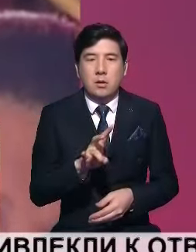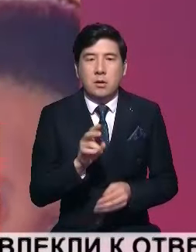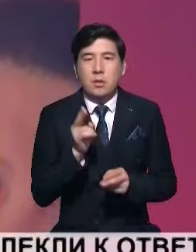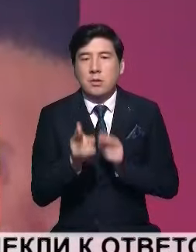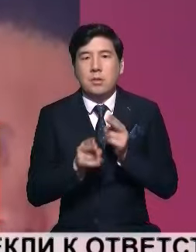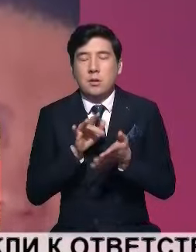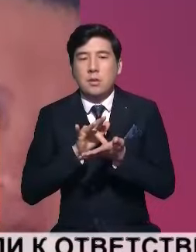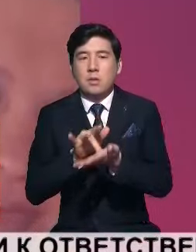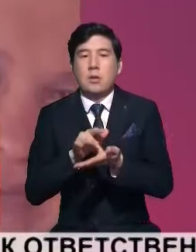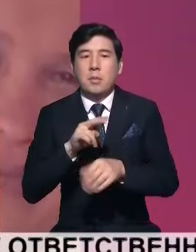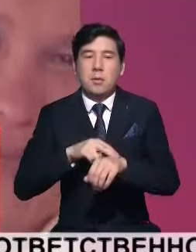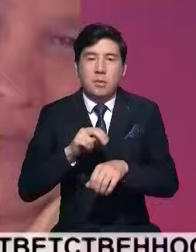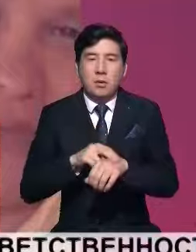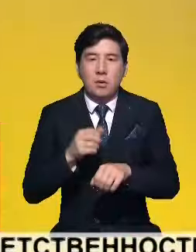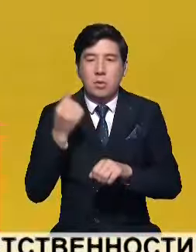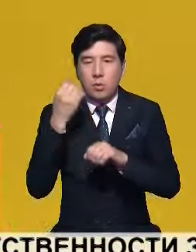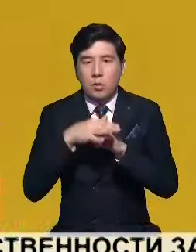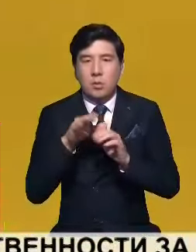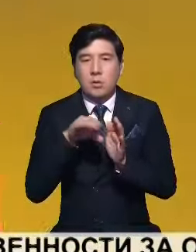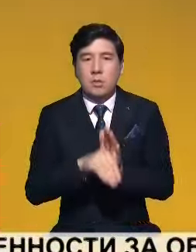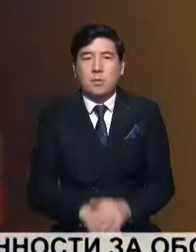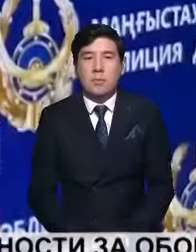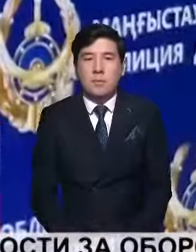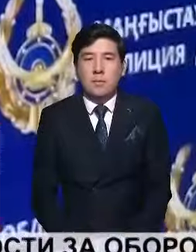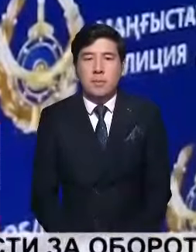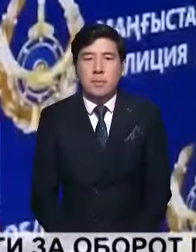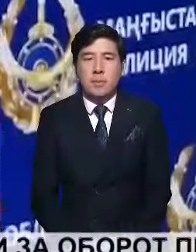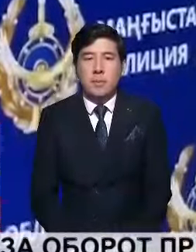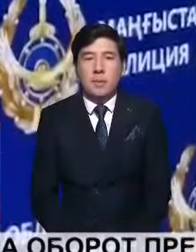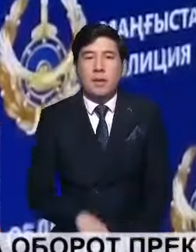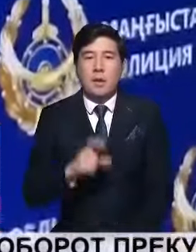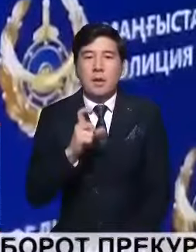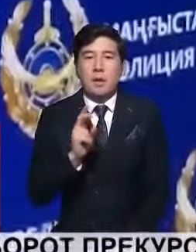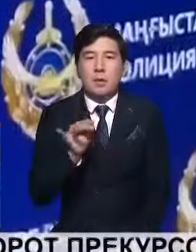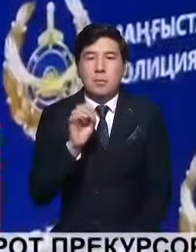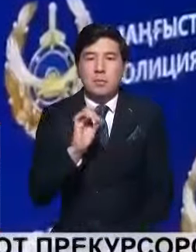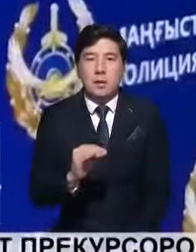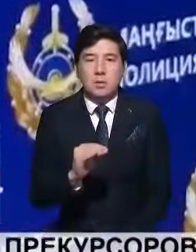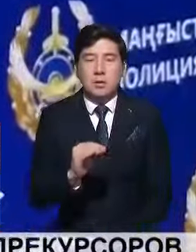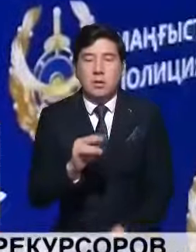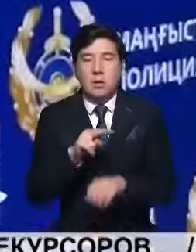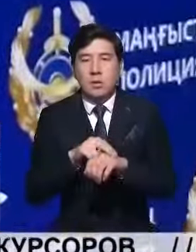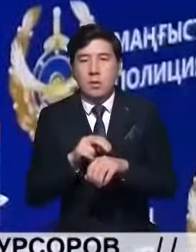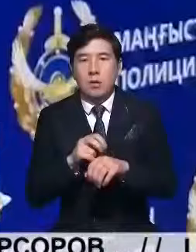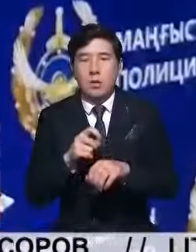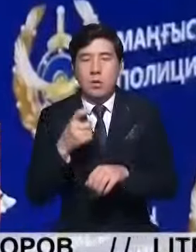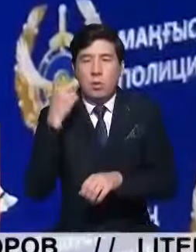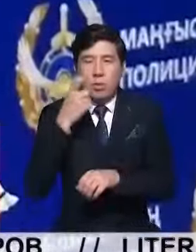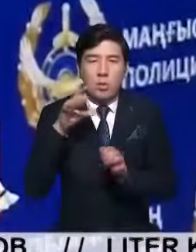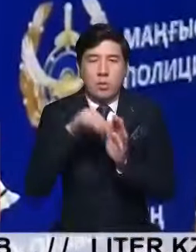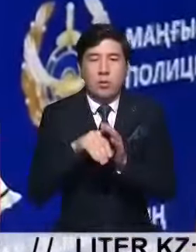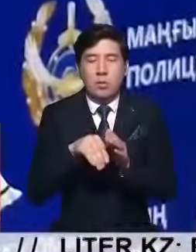заявление в полицию. Возбуждено уголовное дело. Экипажем, осуществляющим патрулирование, хулиганские действия